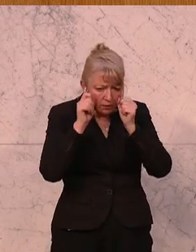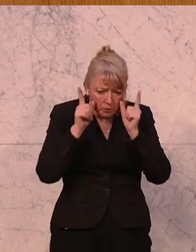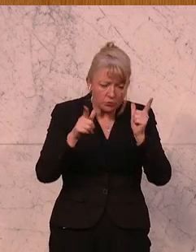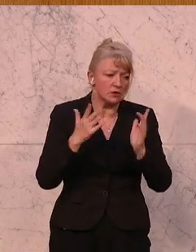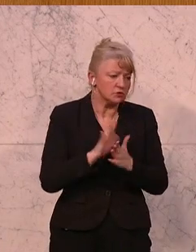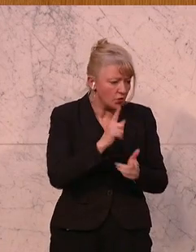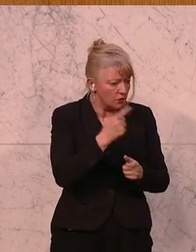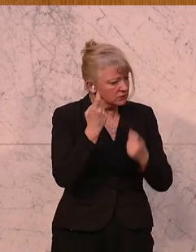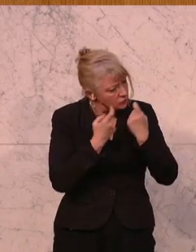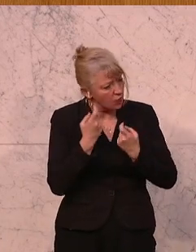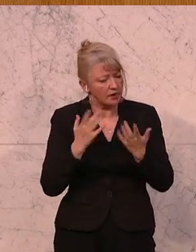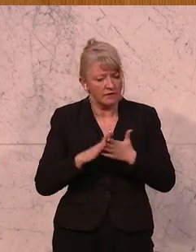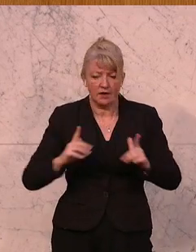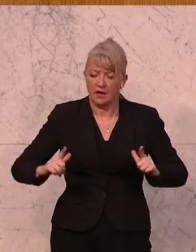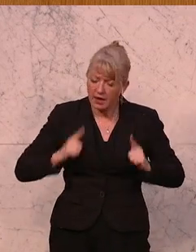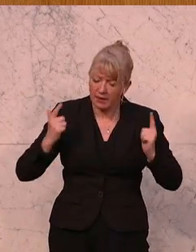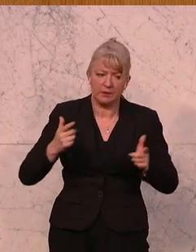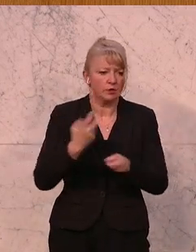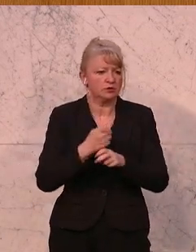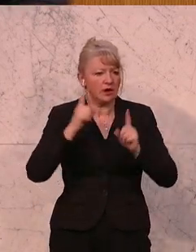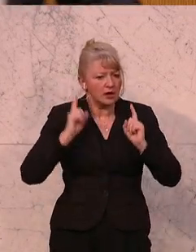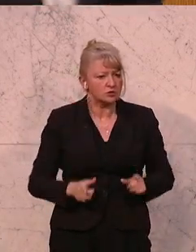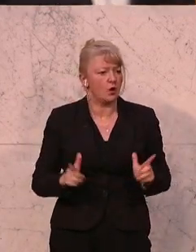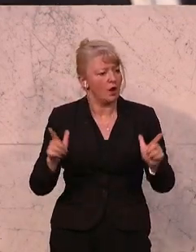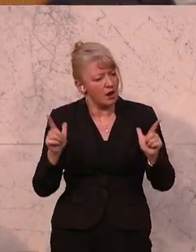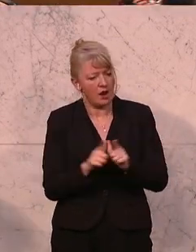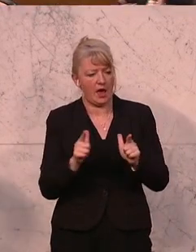sorgen, dass das Leben in Österreich leistbar bleibt.